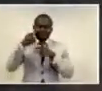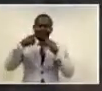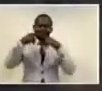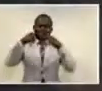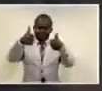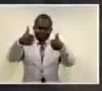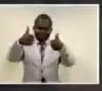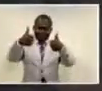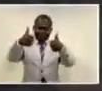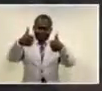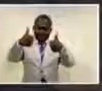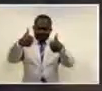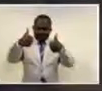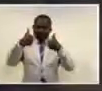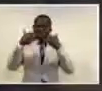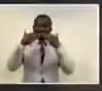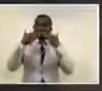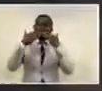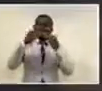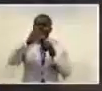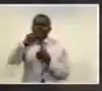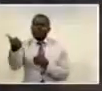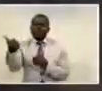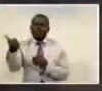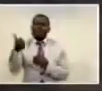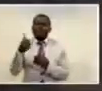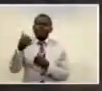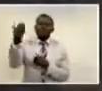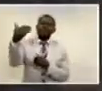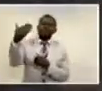Sibyo? Urakoze. Undi?